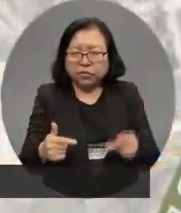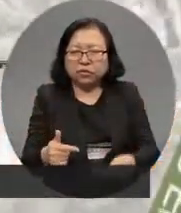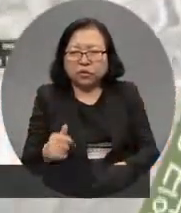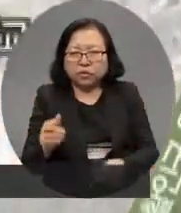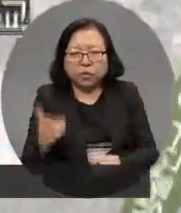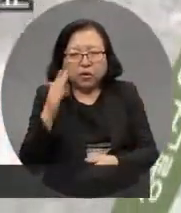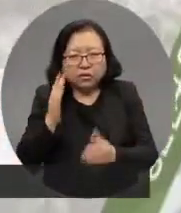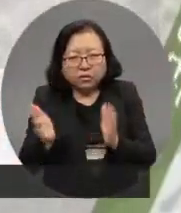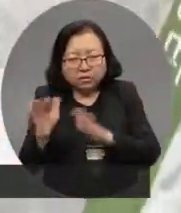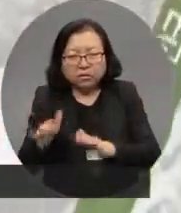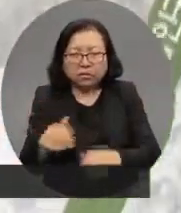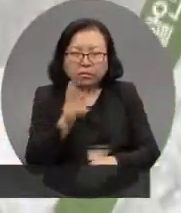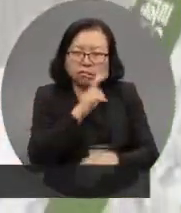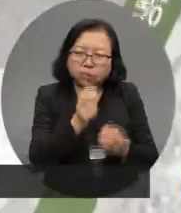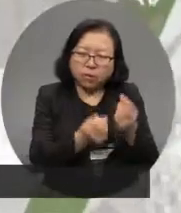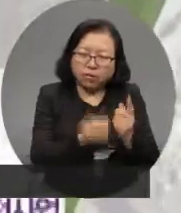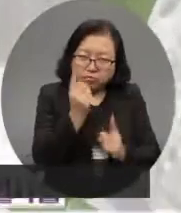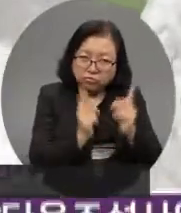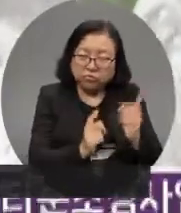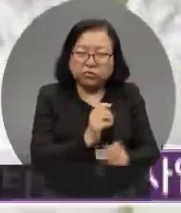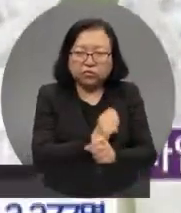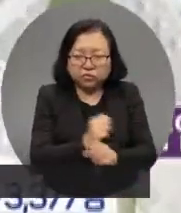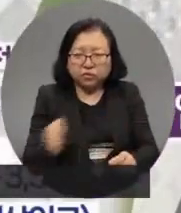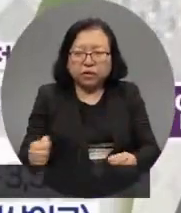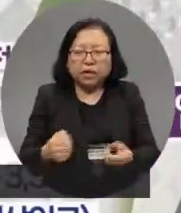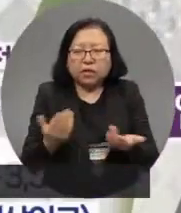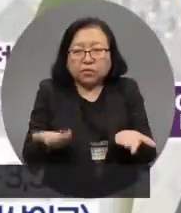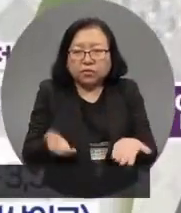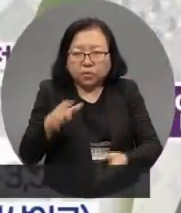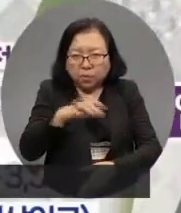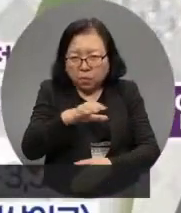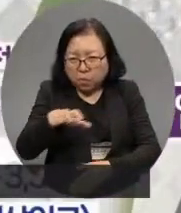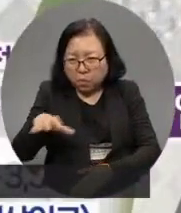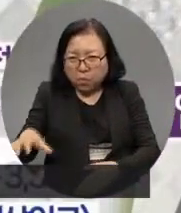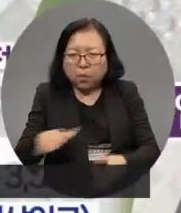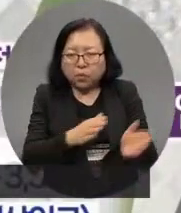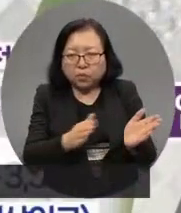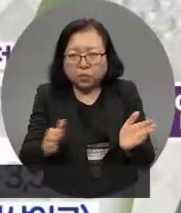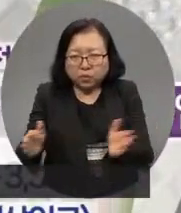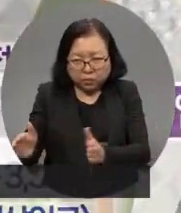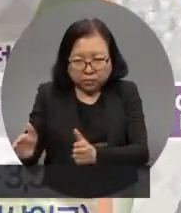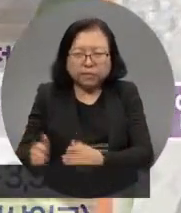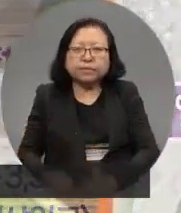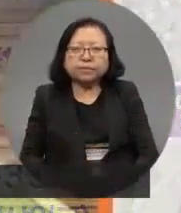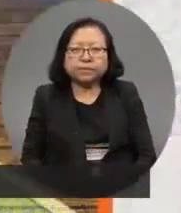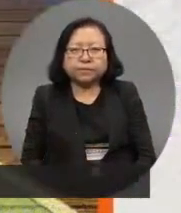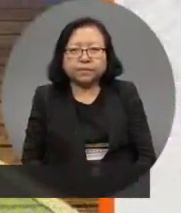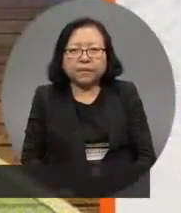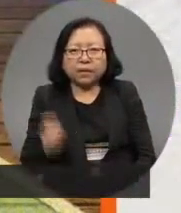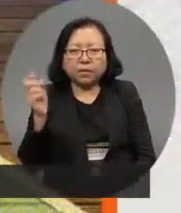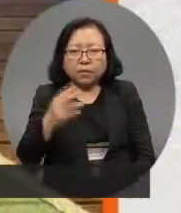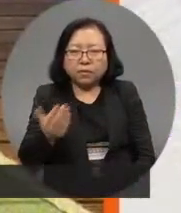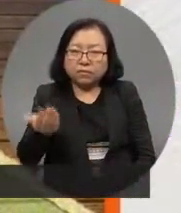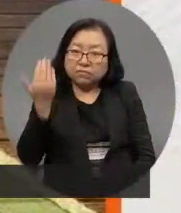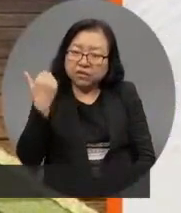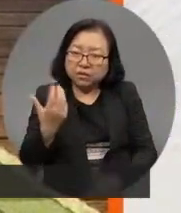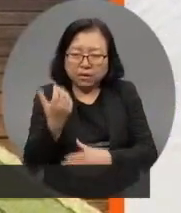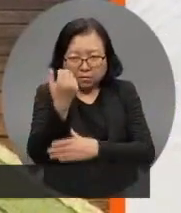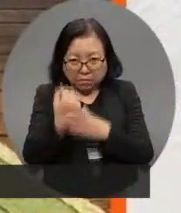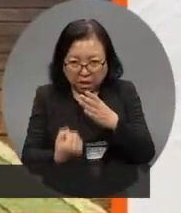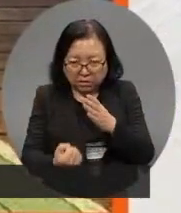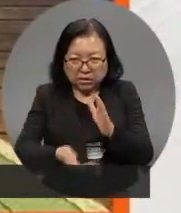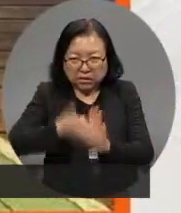음악 분수, 야외 광장, 쉼터 등을 갖춘 수변 테마 공원으로 조성합니다. 또 기존의 낡은